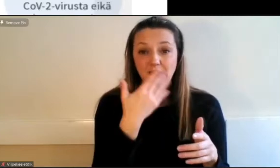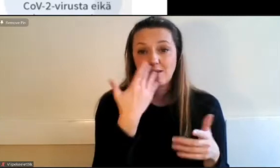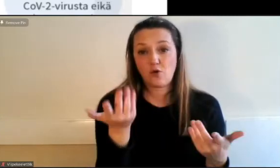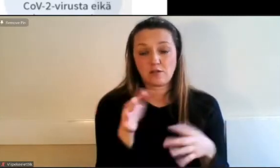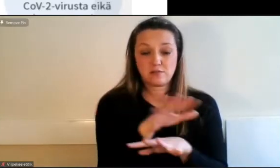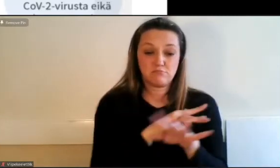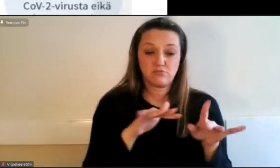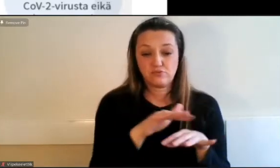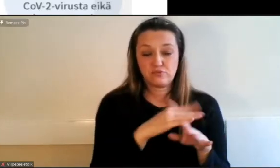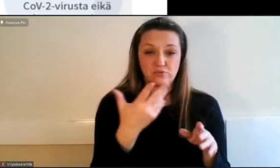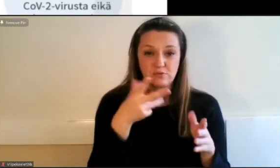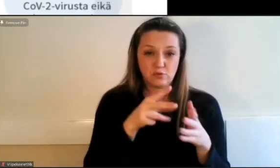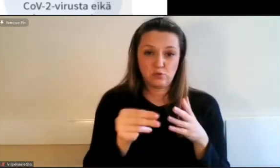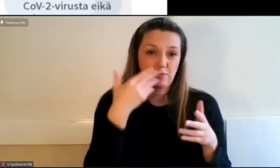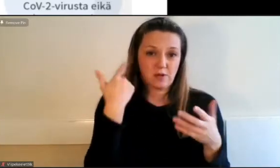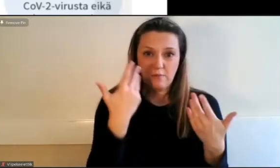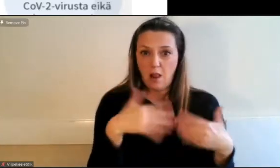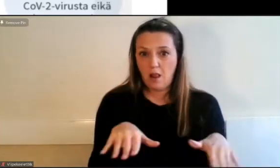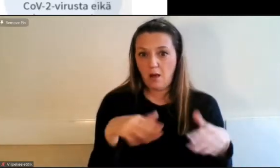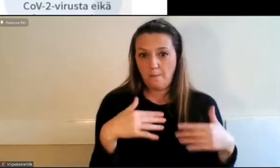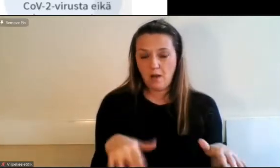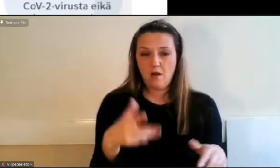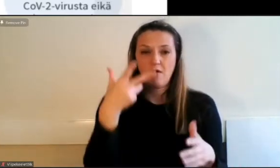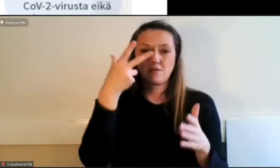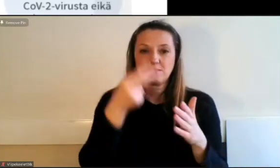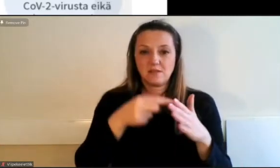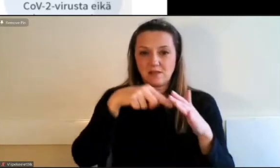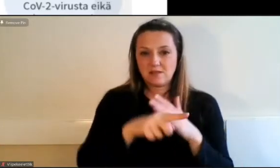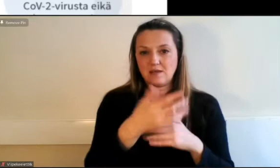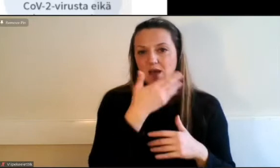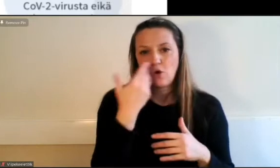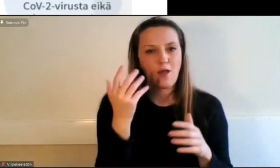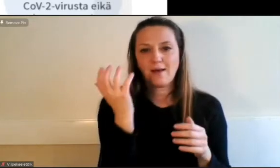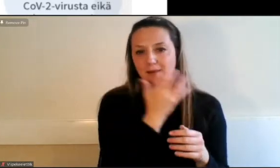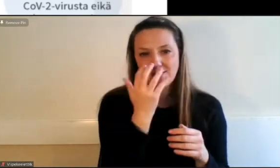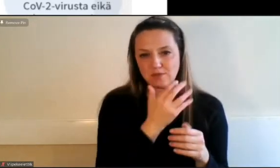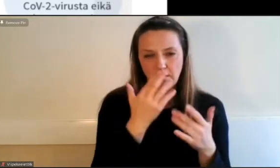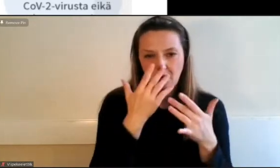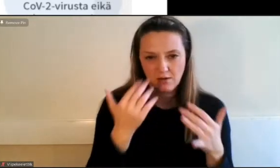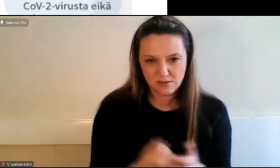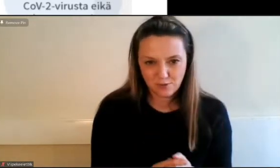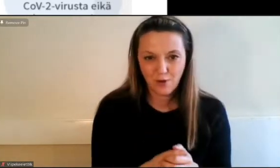on natukene rasva, väga väike kogus. Siis on seal erinevad soolad, et see